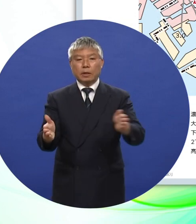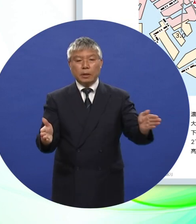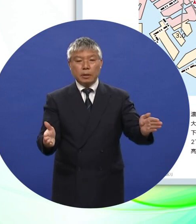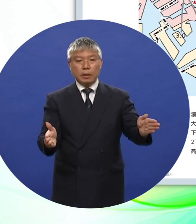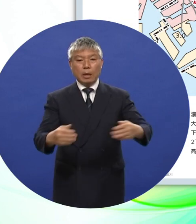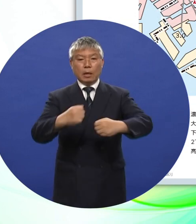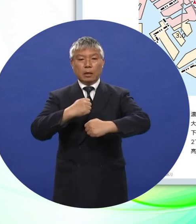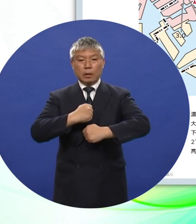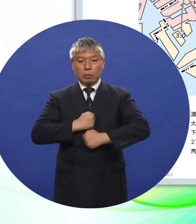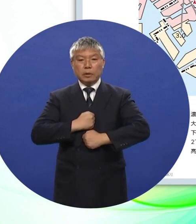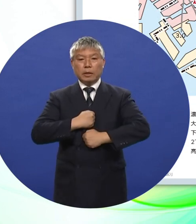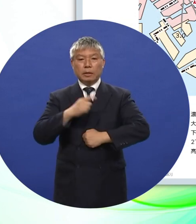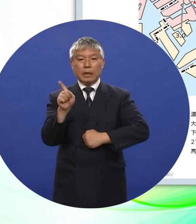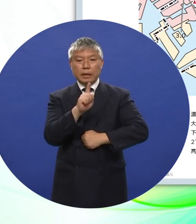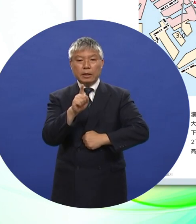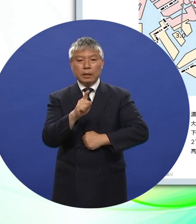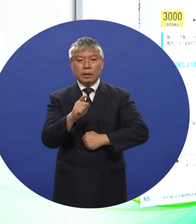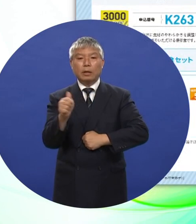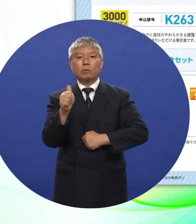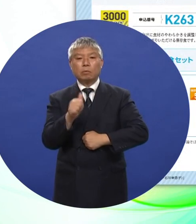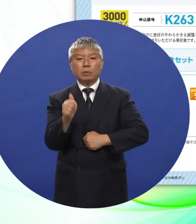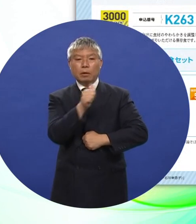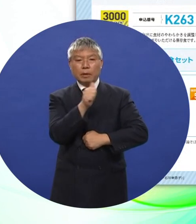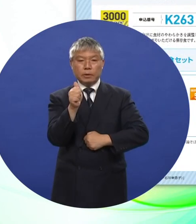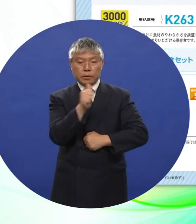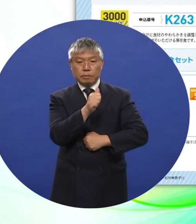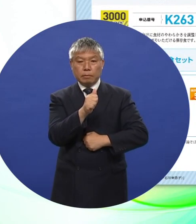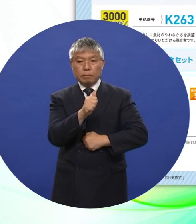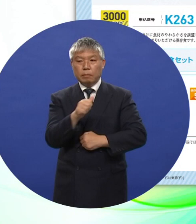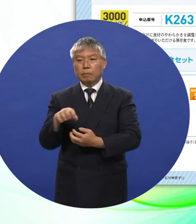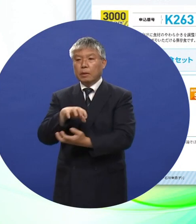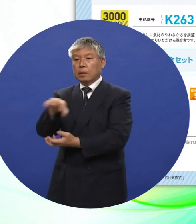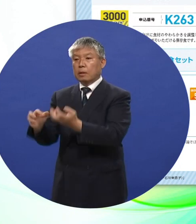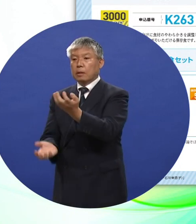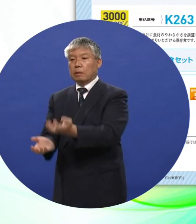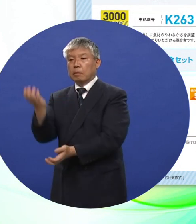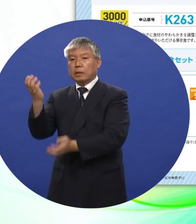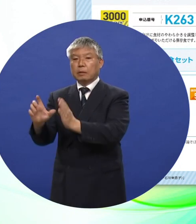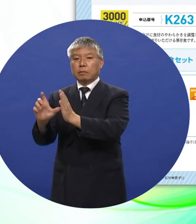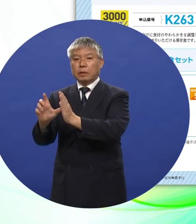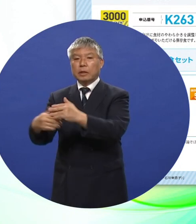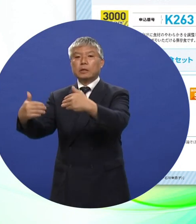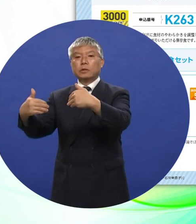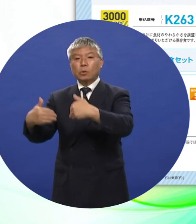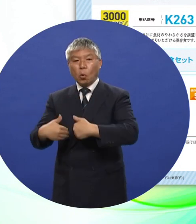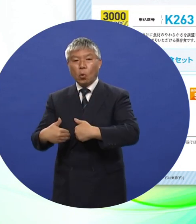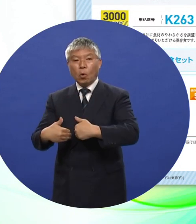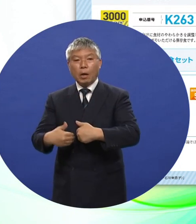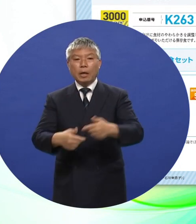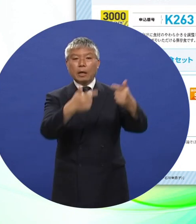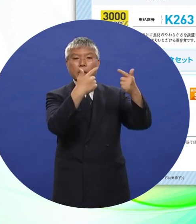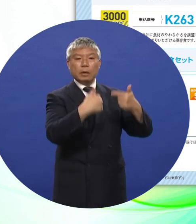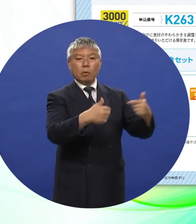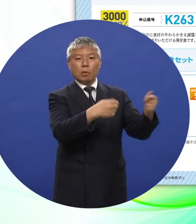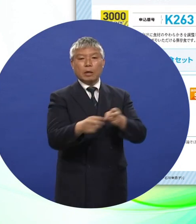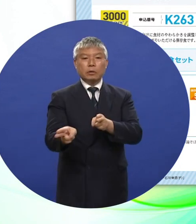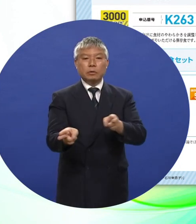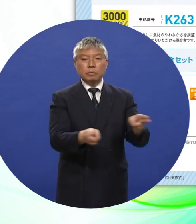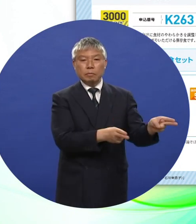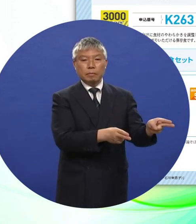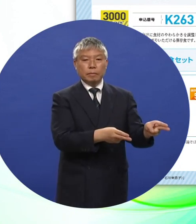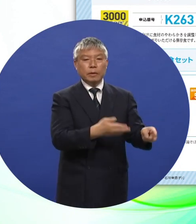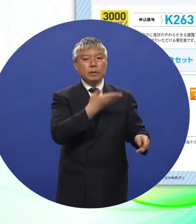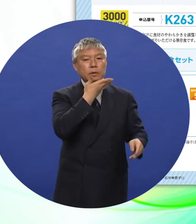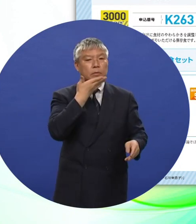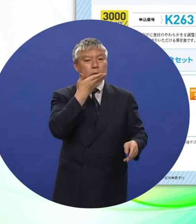イントを紹介、そして万が一の際に必要な防災用品や日頃から